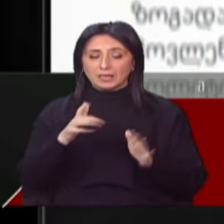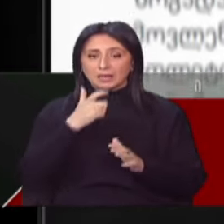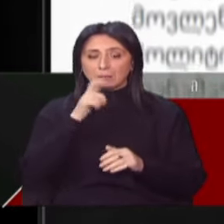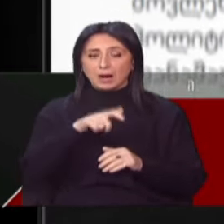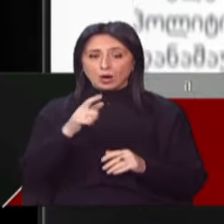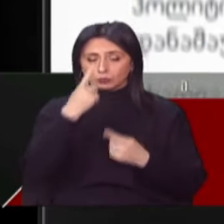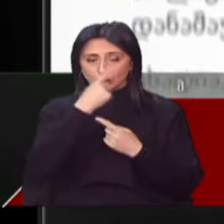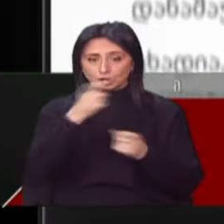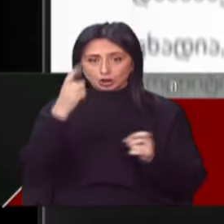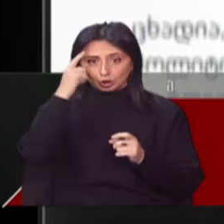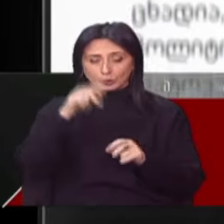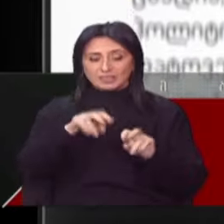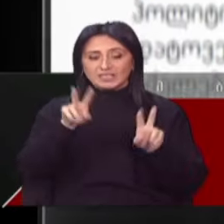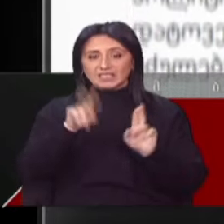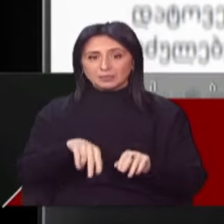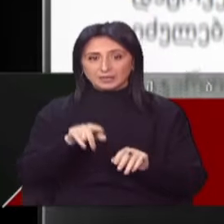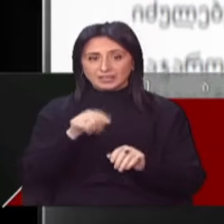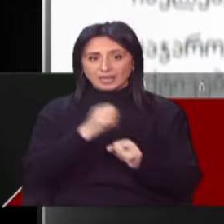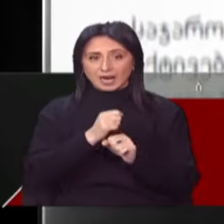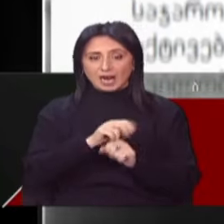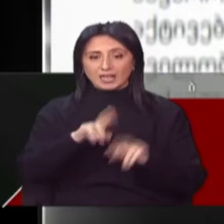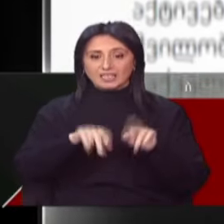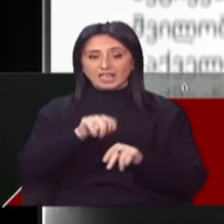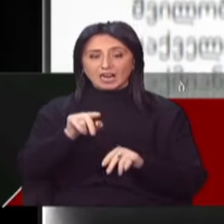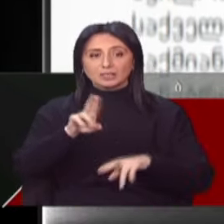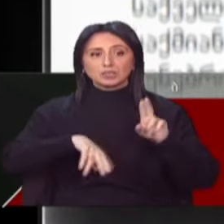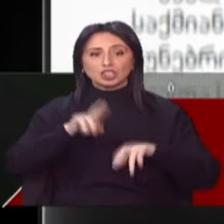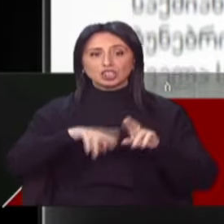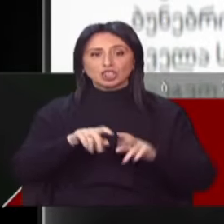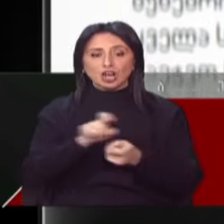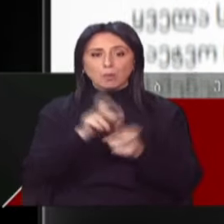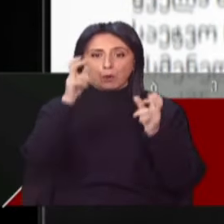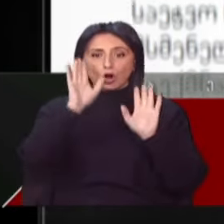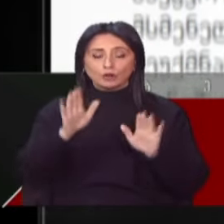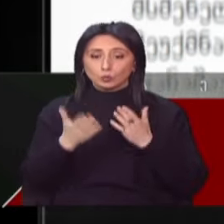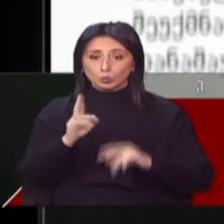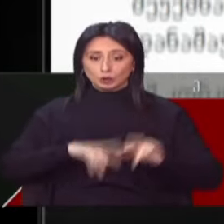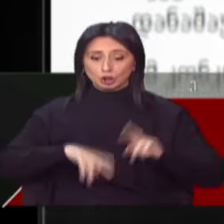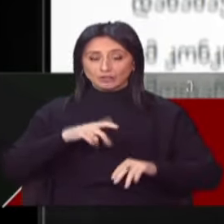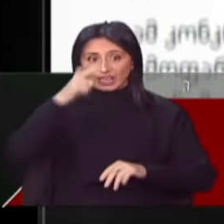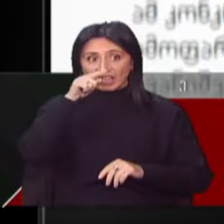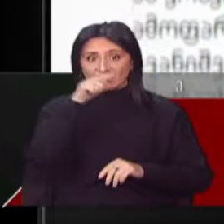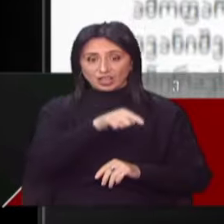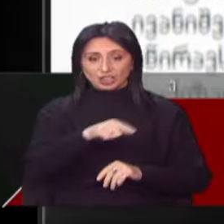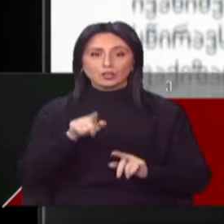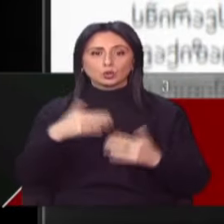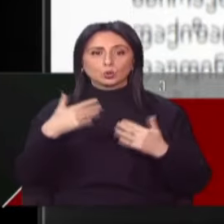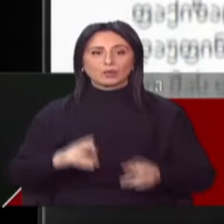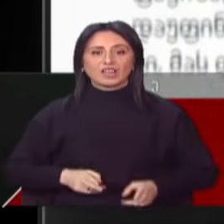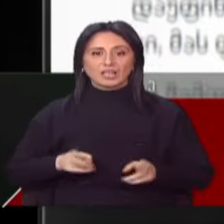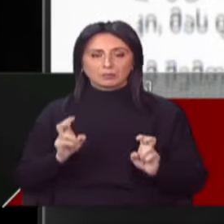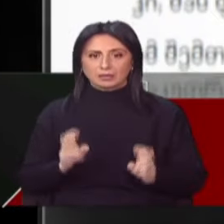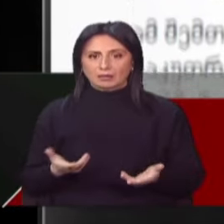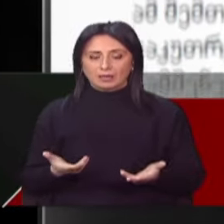მაყურებელთა ცნობიერებაში სპეციალურად ყალიბდება განწყობა, რომ მშენებლობა ბოროტებაა, ხოლო თუ მშენებელი ივანიშვილია, მაშინ ეს უკვე